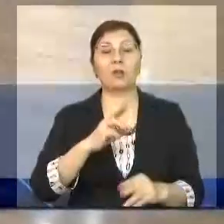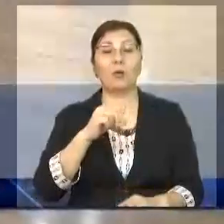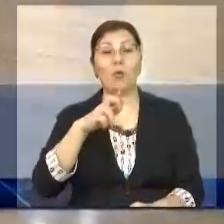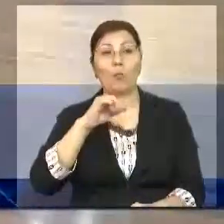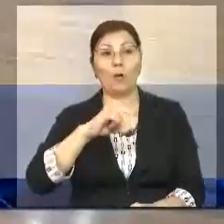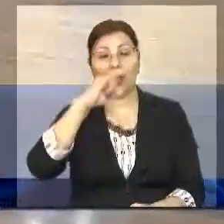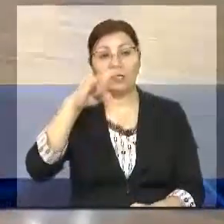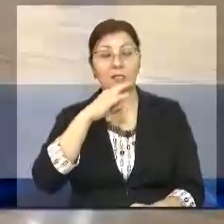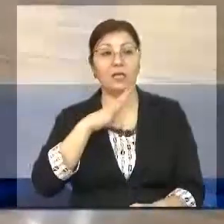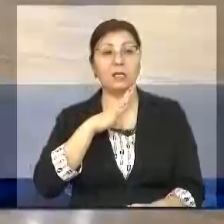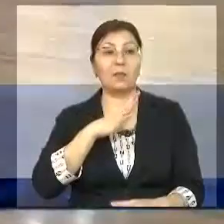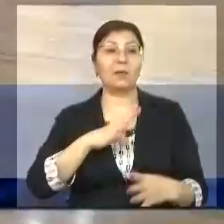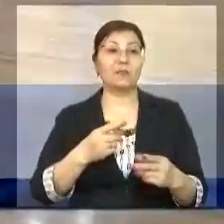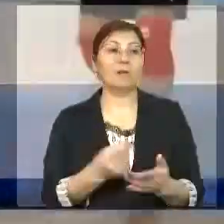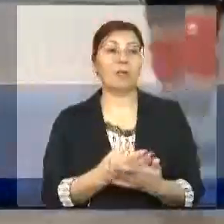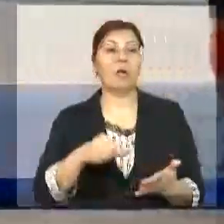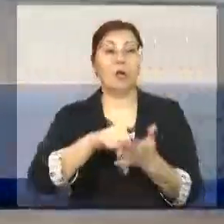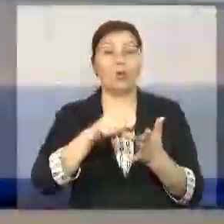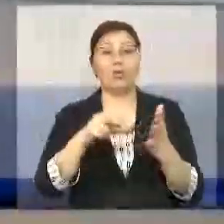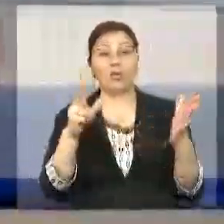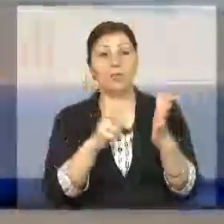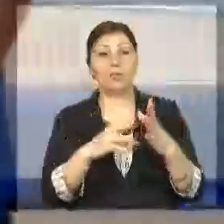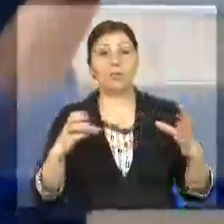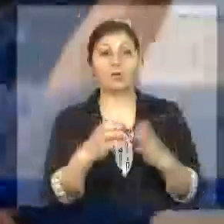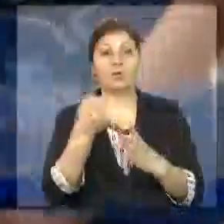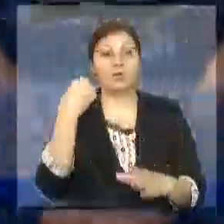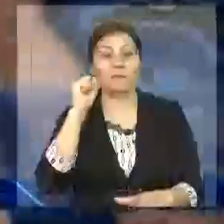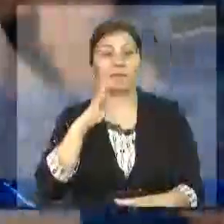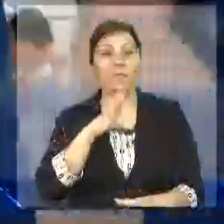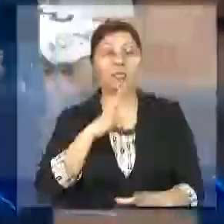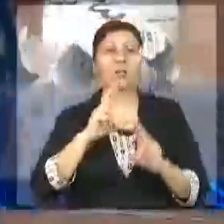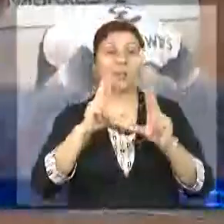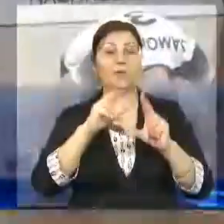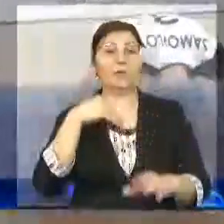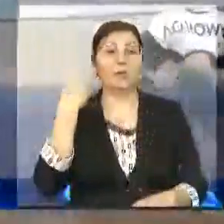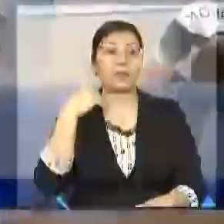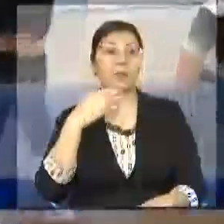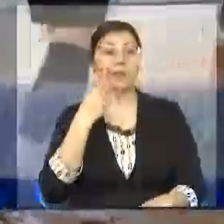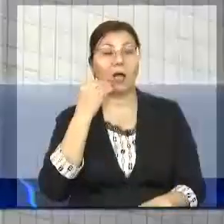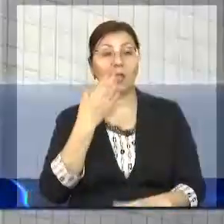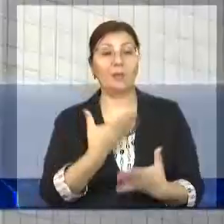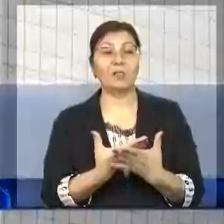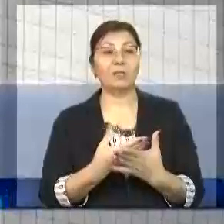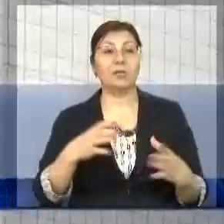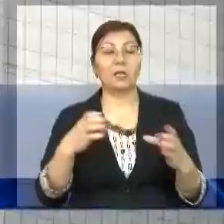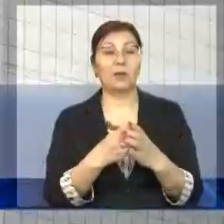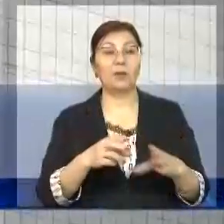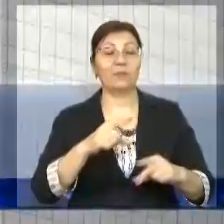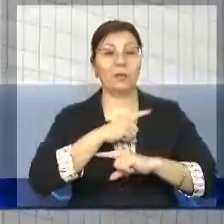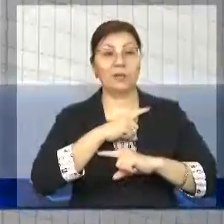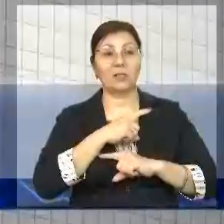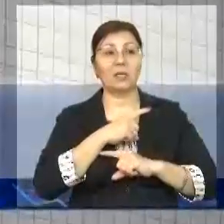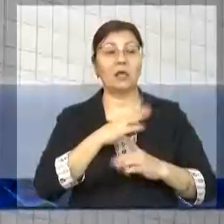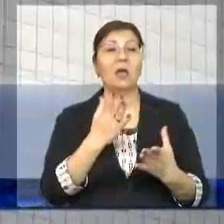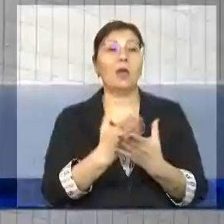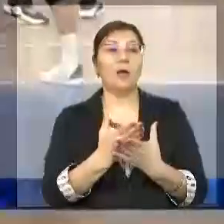состоялся предварительный этап где участвовали восемь коллективов победителями турнира стали команды Актобе и Алматинский Буре на финальном этапе они